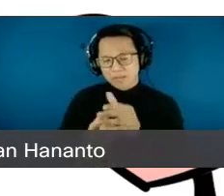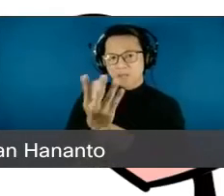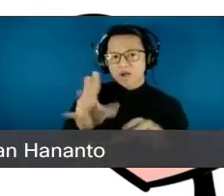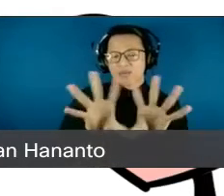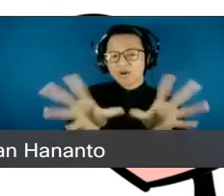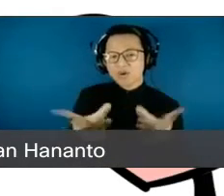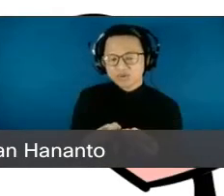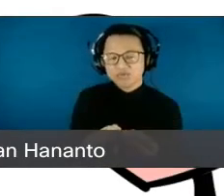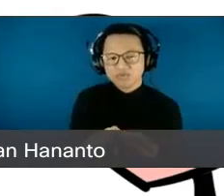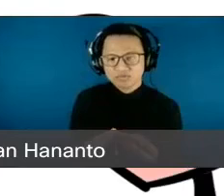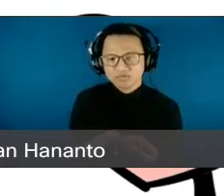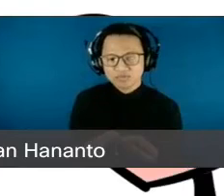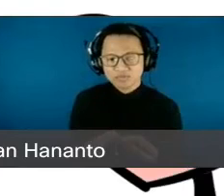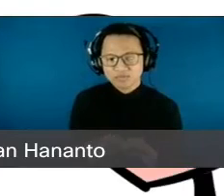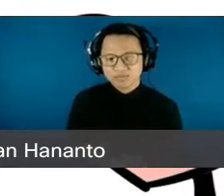survei.